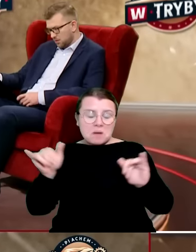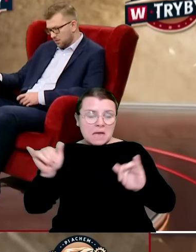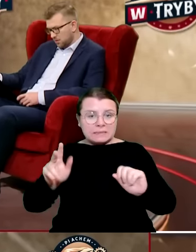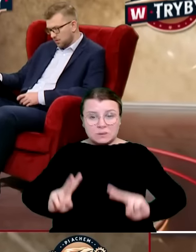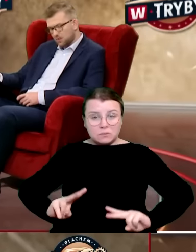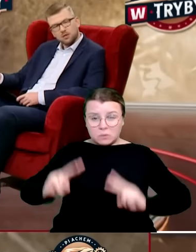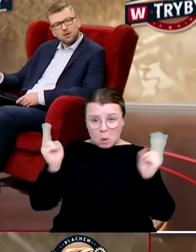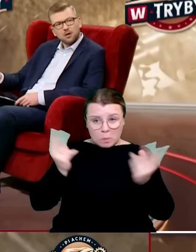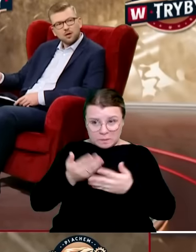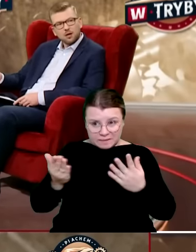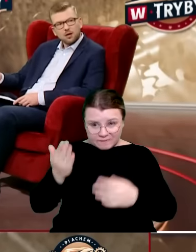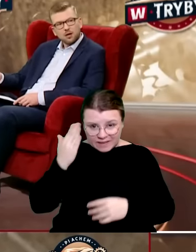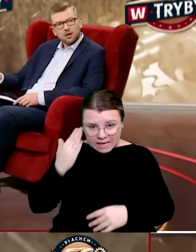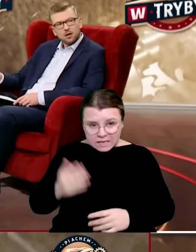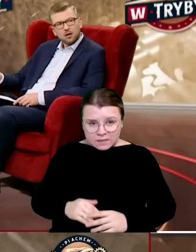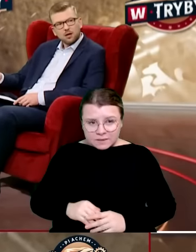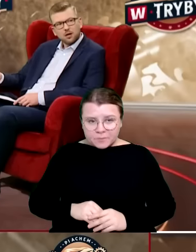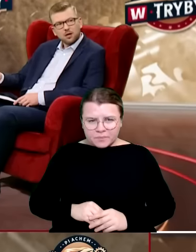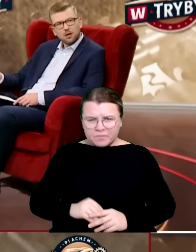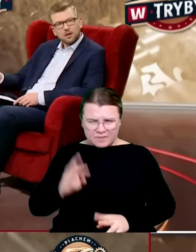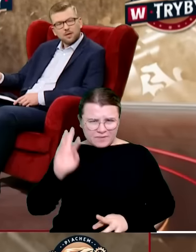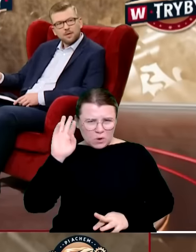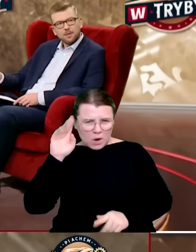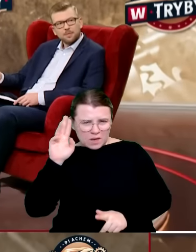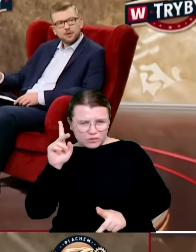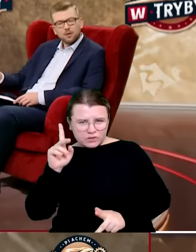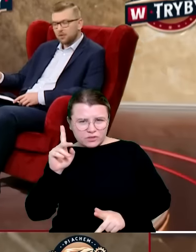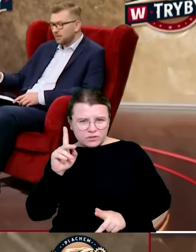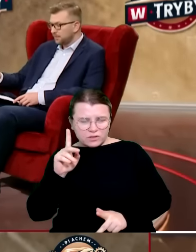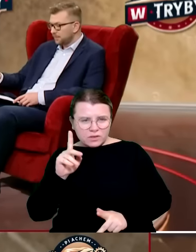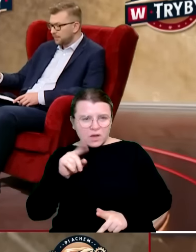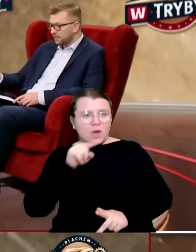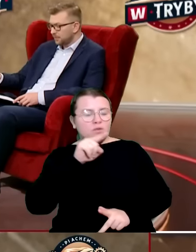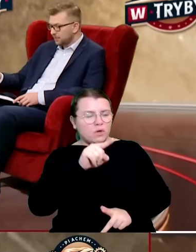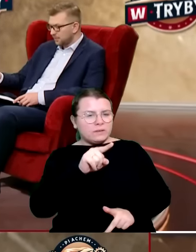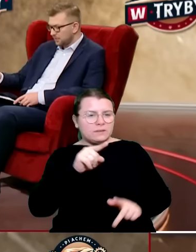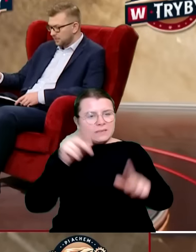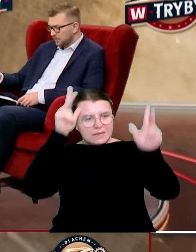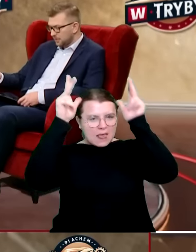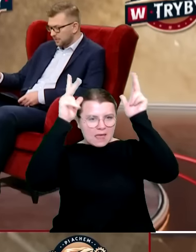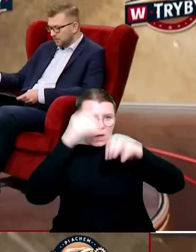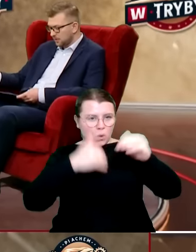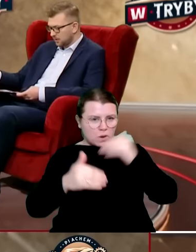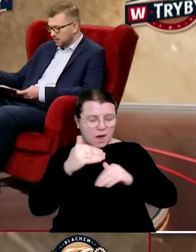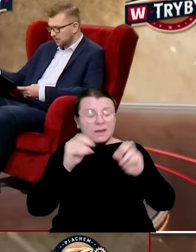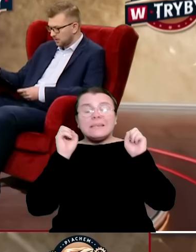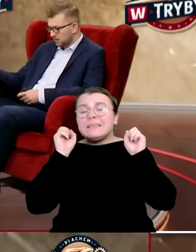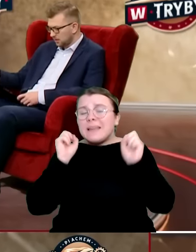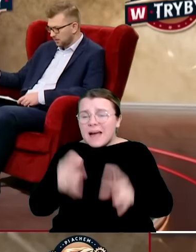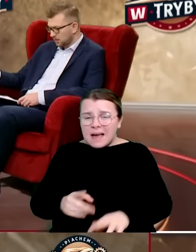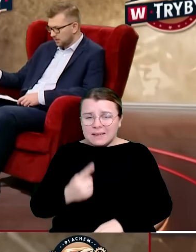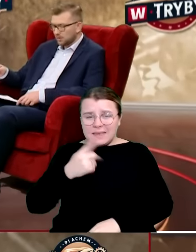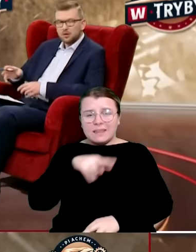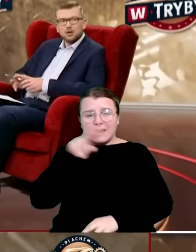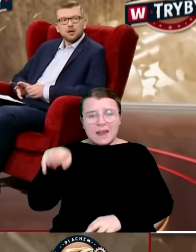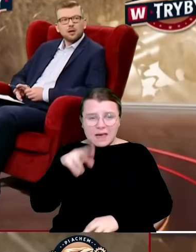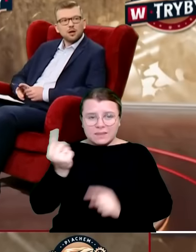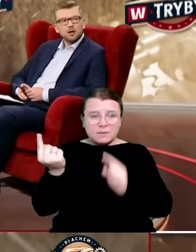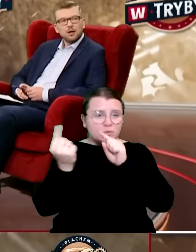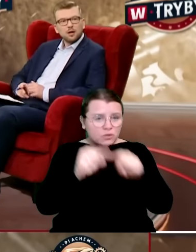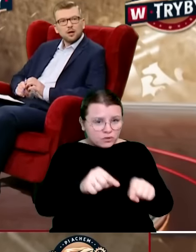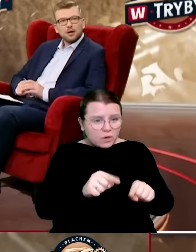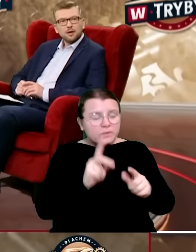przed momentem. Kojarzycie w ogóle taki fakt? To Jelenia Góra jest. Tak jest. I jeden z radnych, który przyszedł i zaczął zadawać pytania do